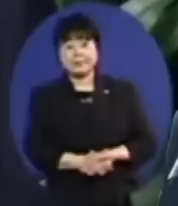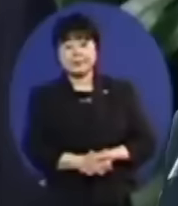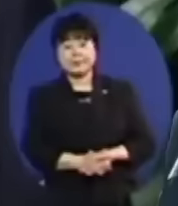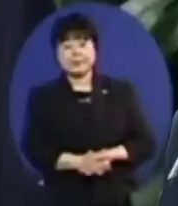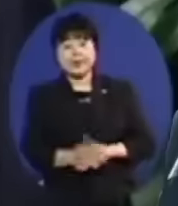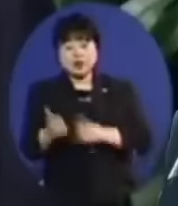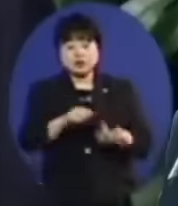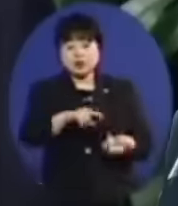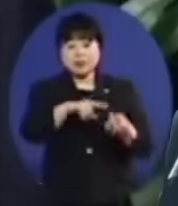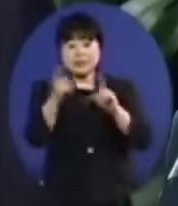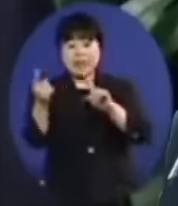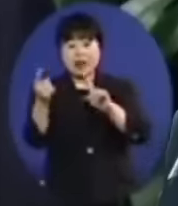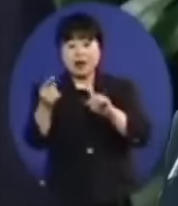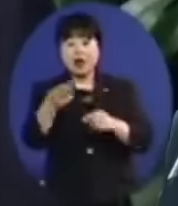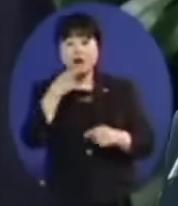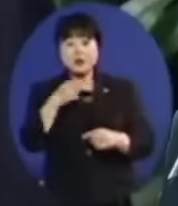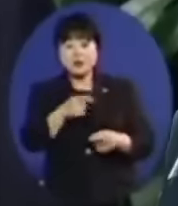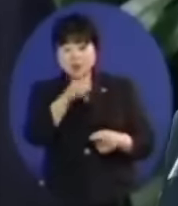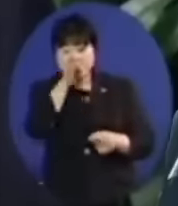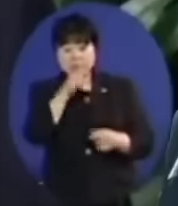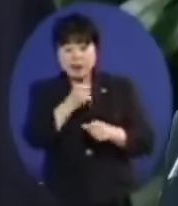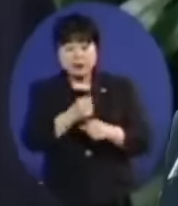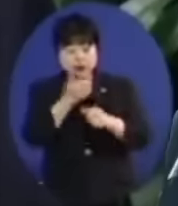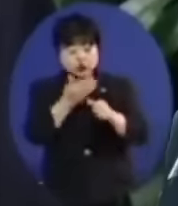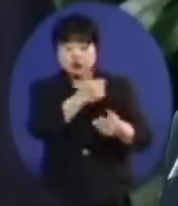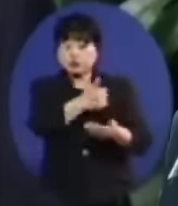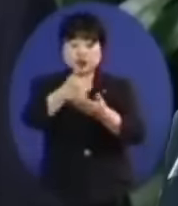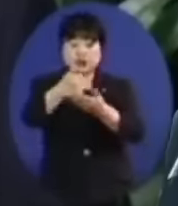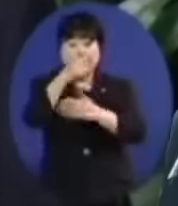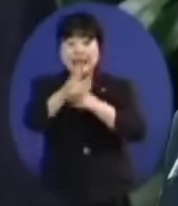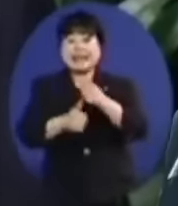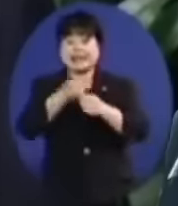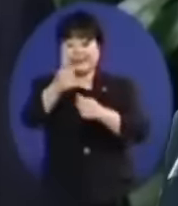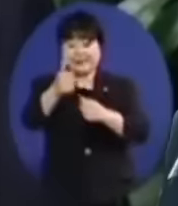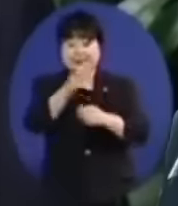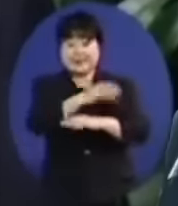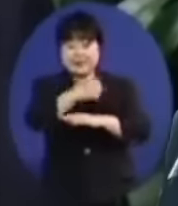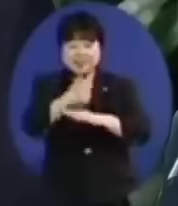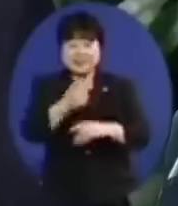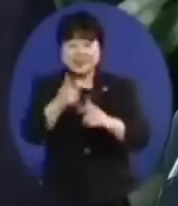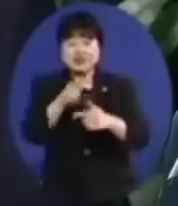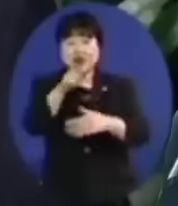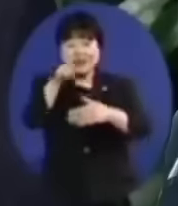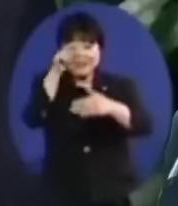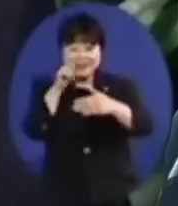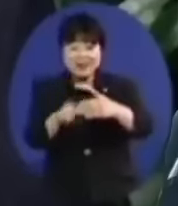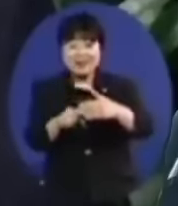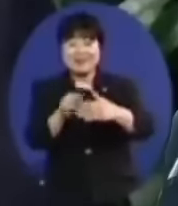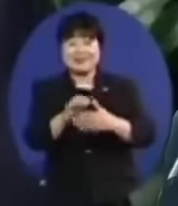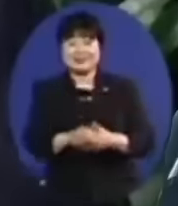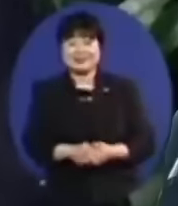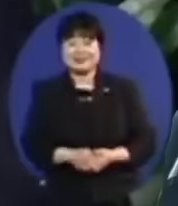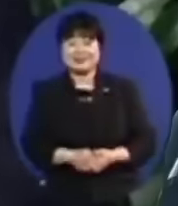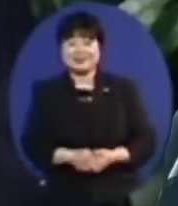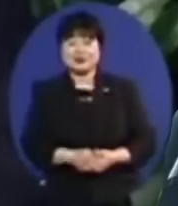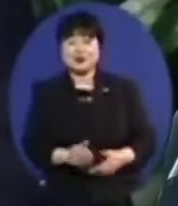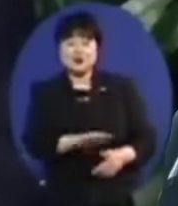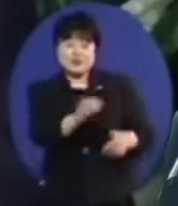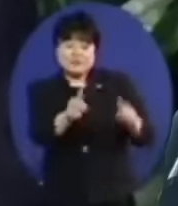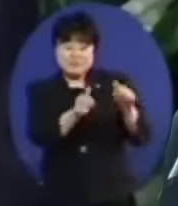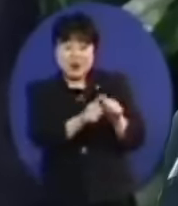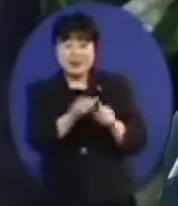죽은 자를 살리시고 없는 것을 잊게 하시는 하나님은 그리스도 예수 안에서 우리 편이 되어 있는